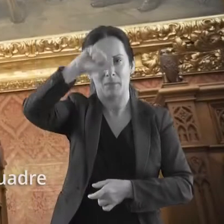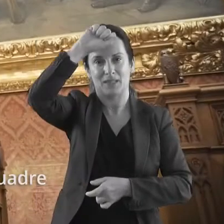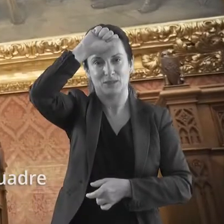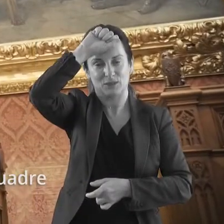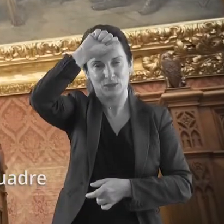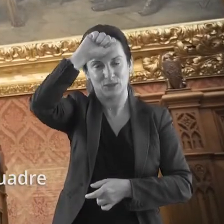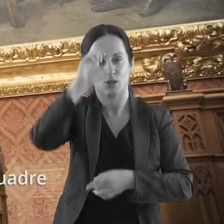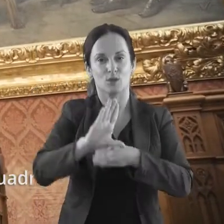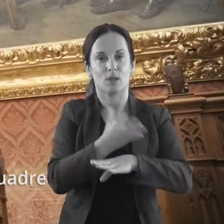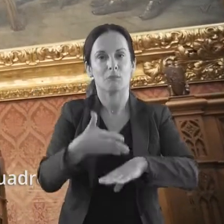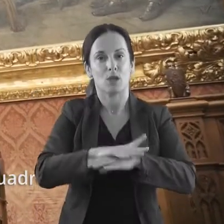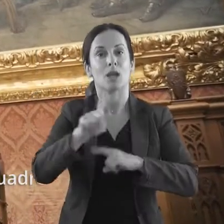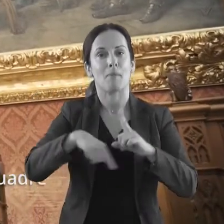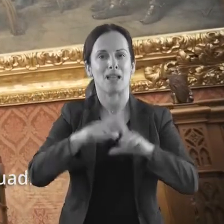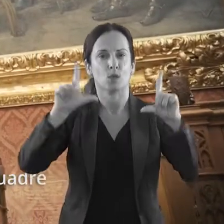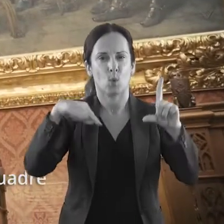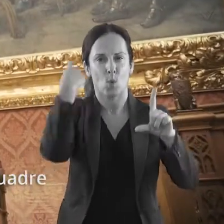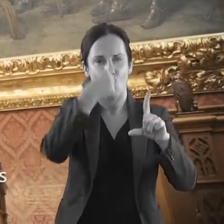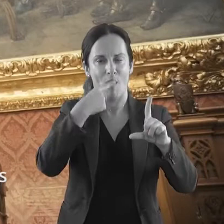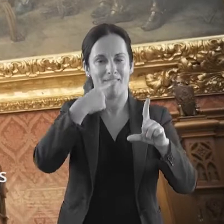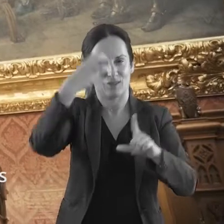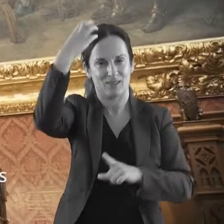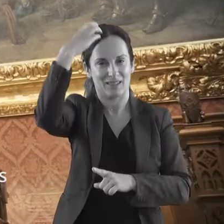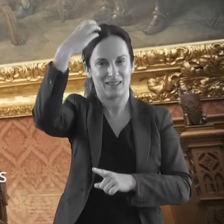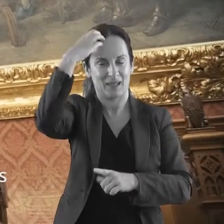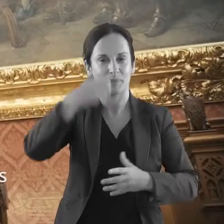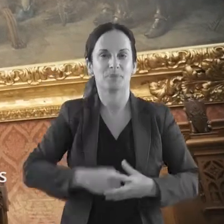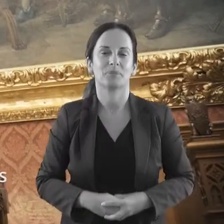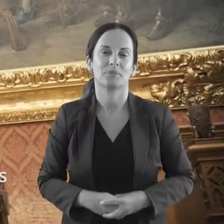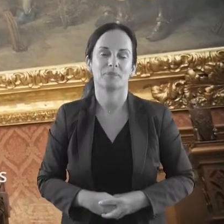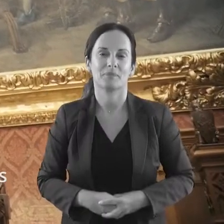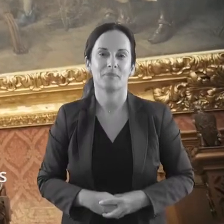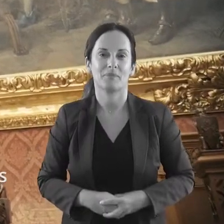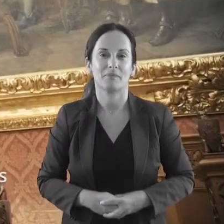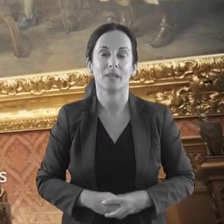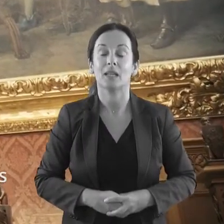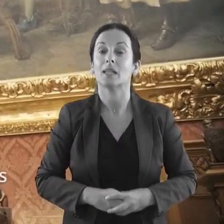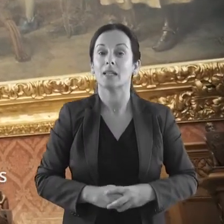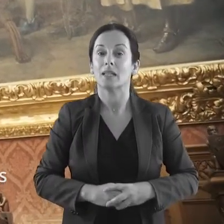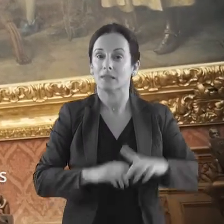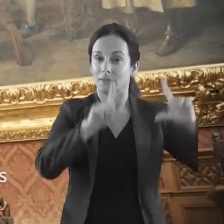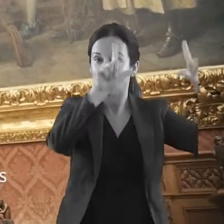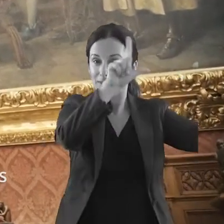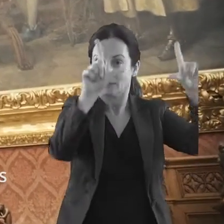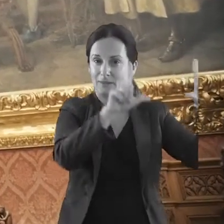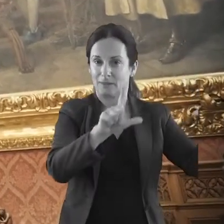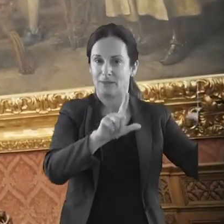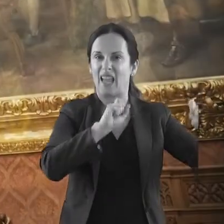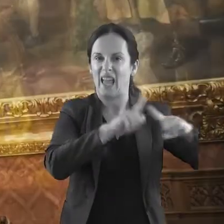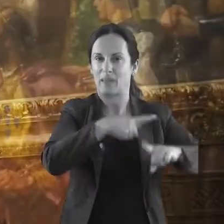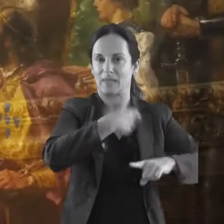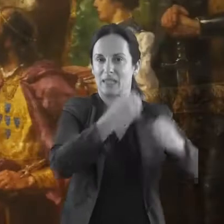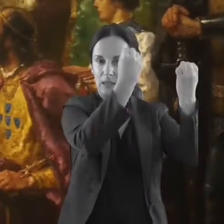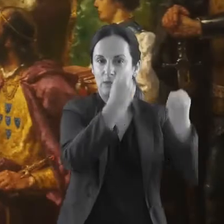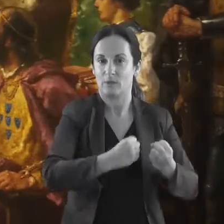A l'esquerra de la sala hi trobam un gran quadre que representa el lliurament de les franqueses per part del rei Jaume I als